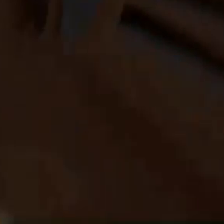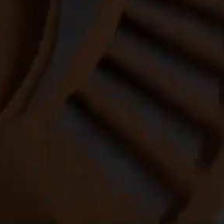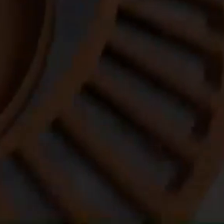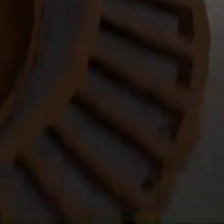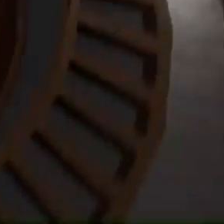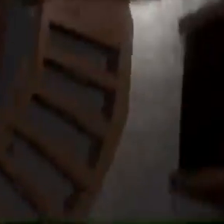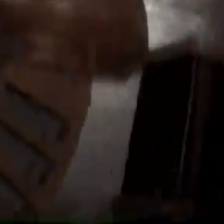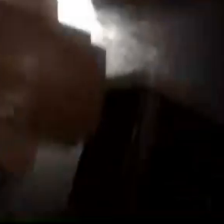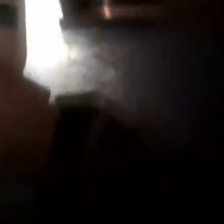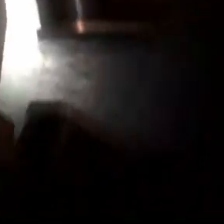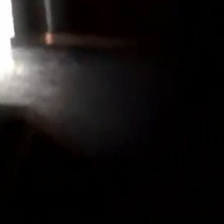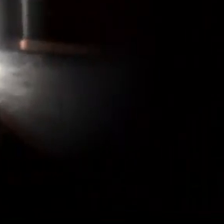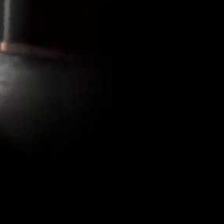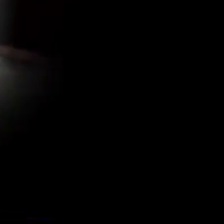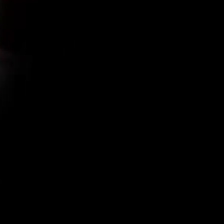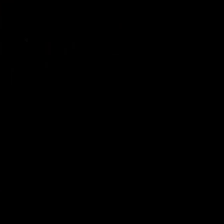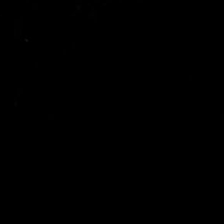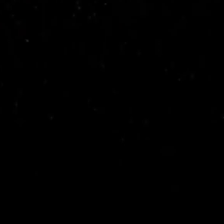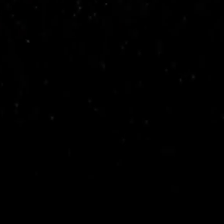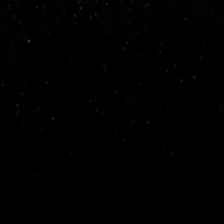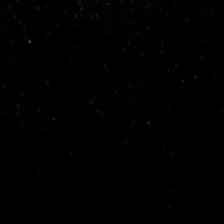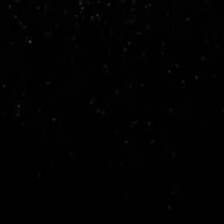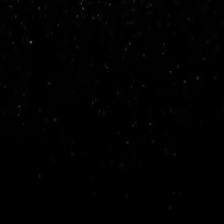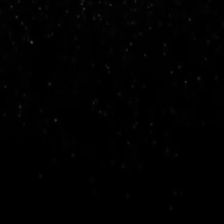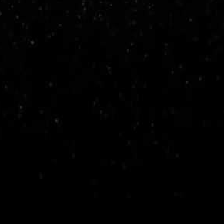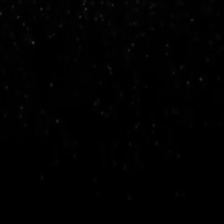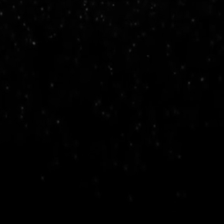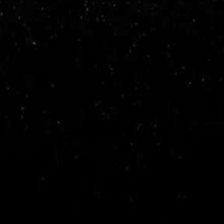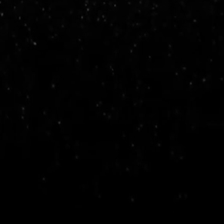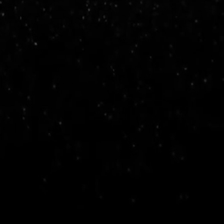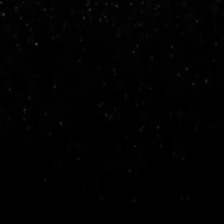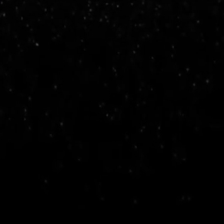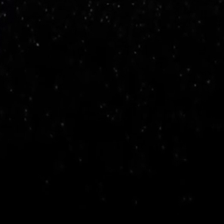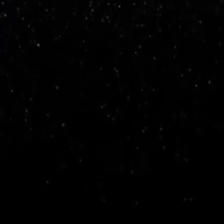www.facebook.com/zkfomint Kırmızı çember içerisindeki Made in Turkey yazısı siyah fonda bir yıldız gibi